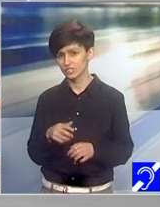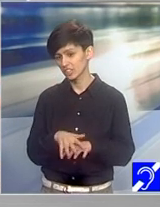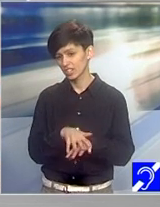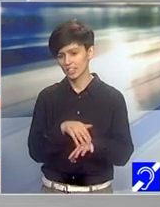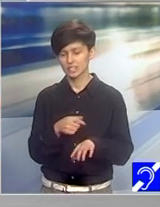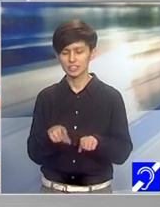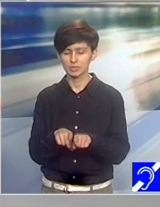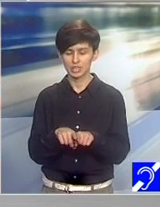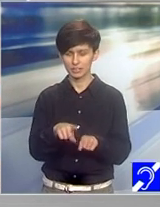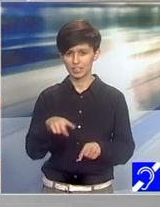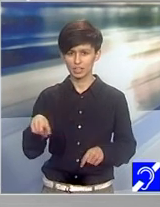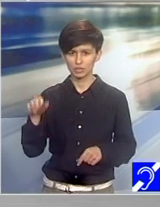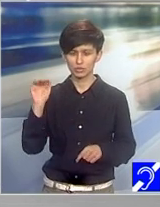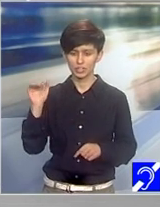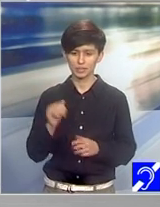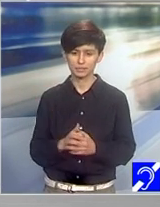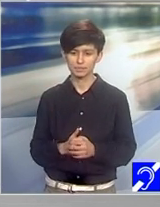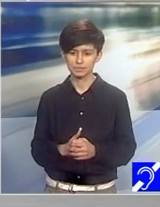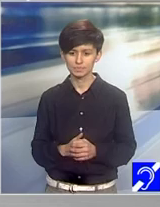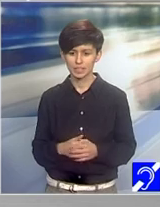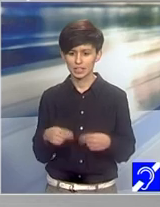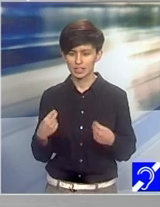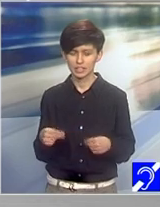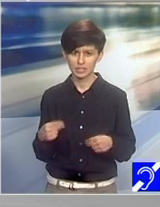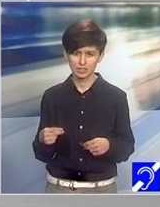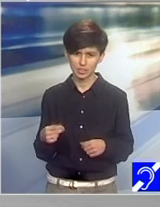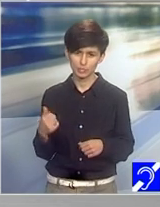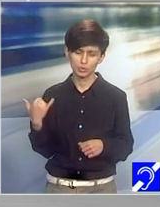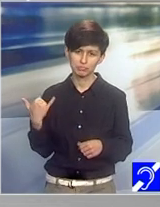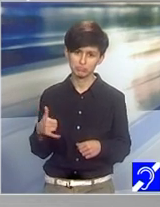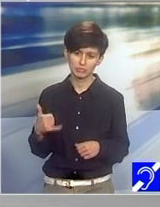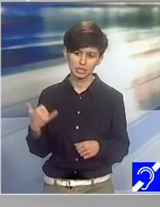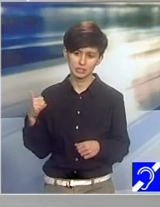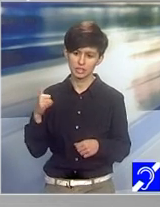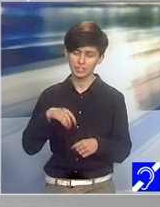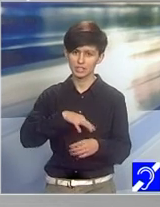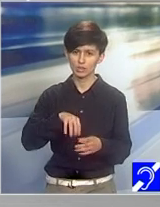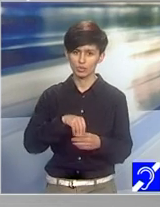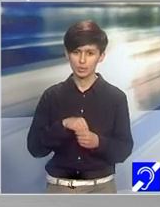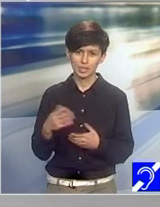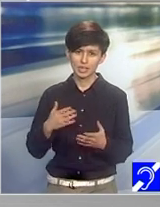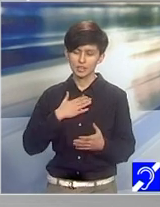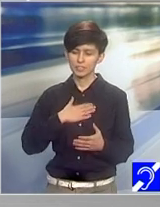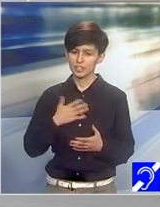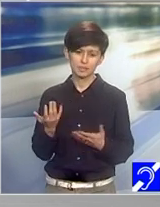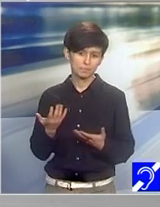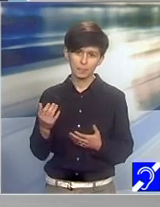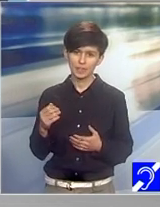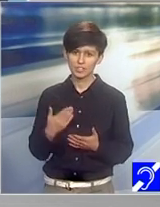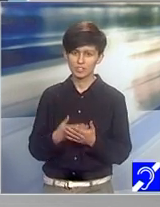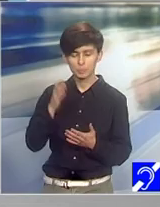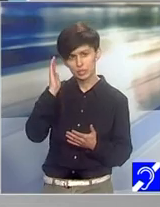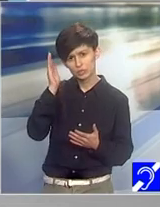trebuie să fie la tot fel. Tot oameni cu suflet. De exemplu, azi a fost o familie, vroia ceva pentru viitor. Să scoată